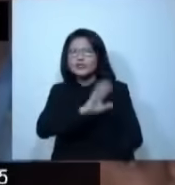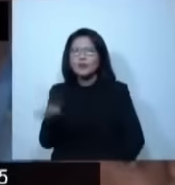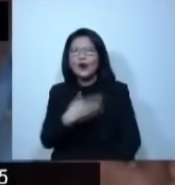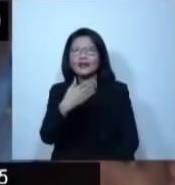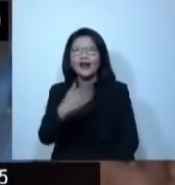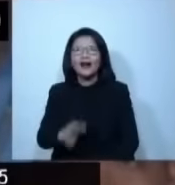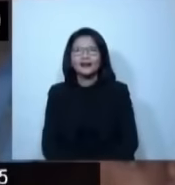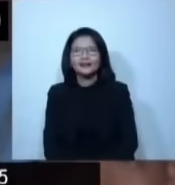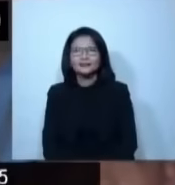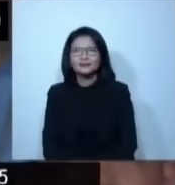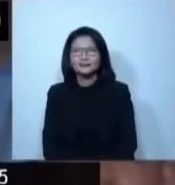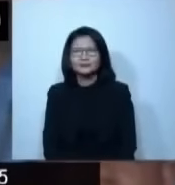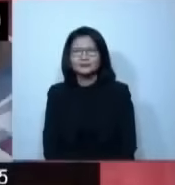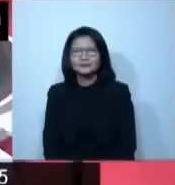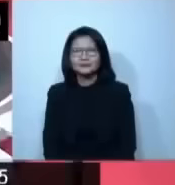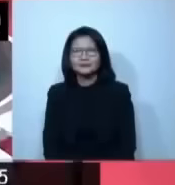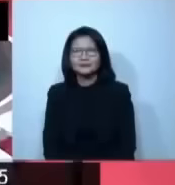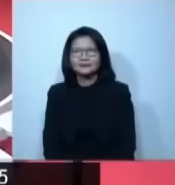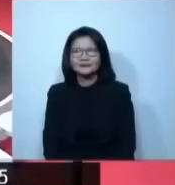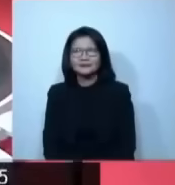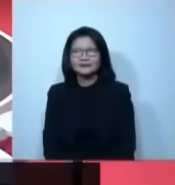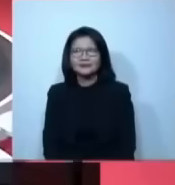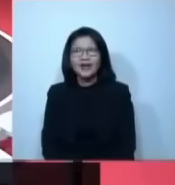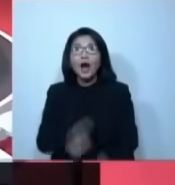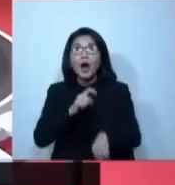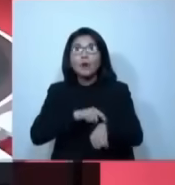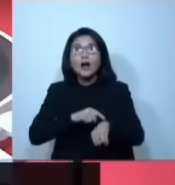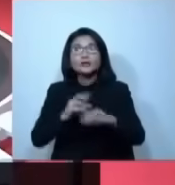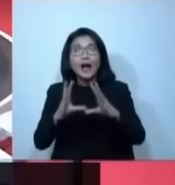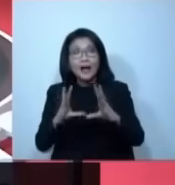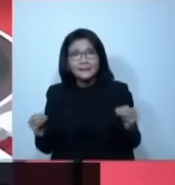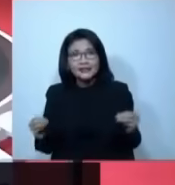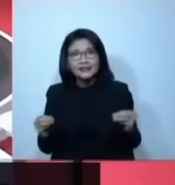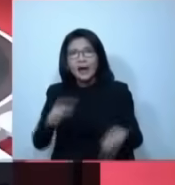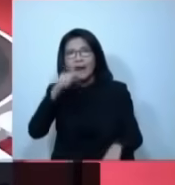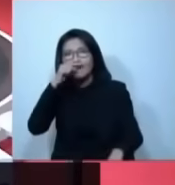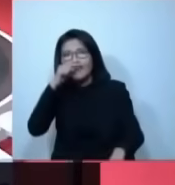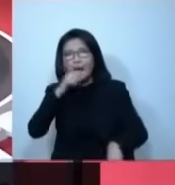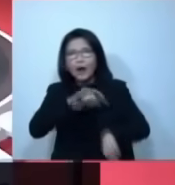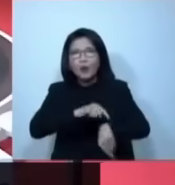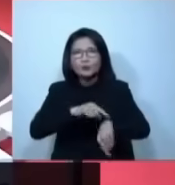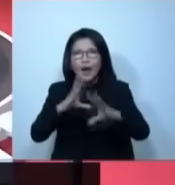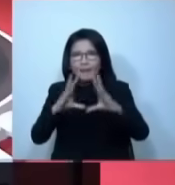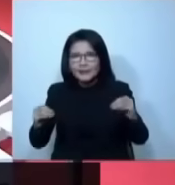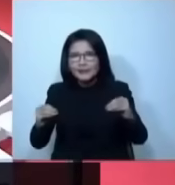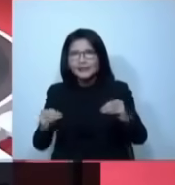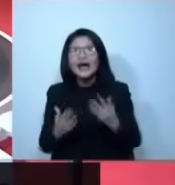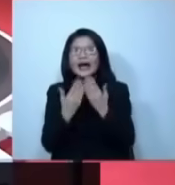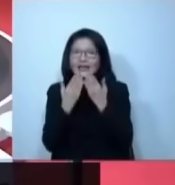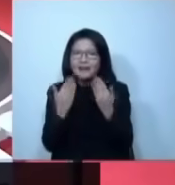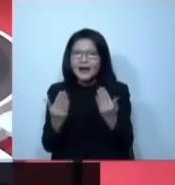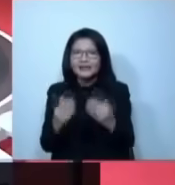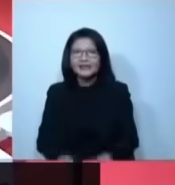rangkul baik waktu habis bapak hab terima kas